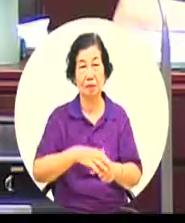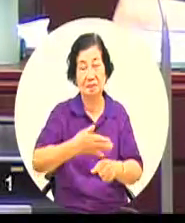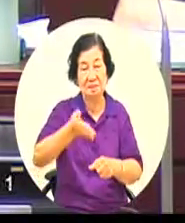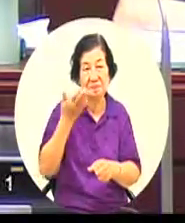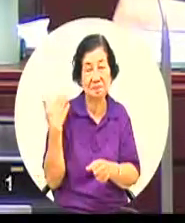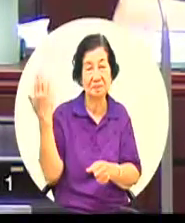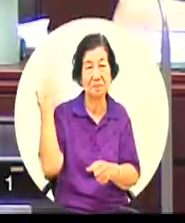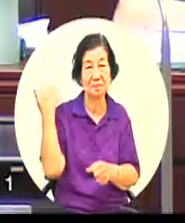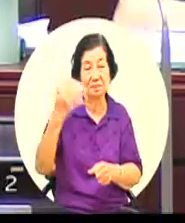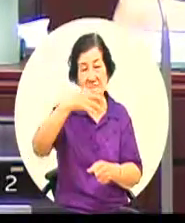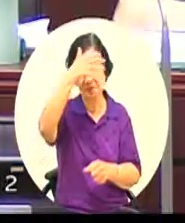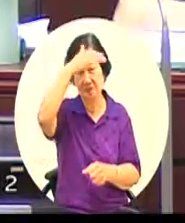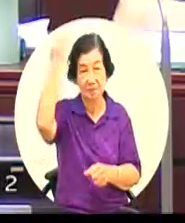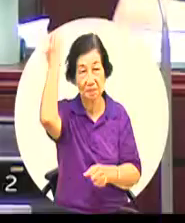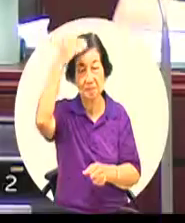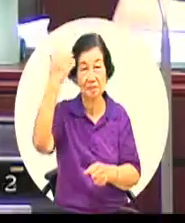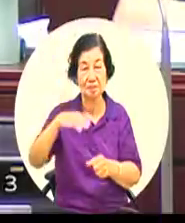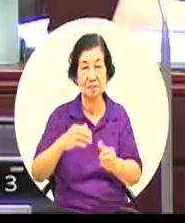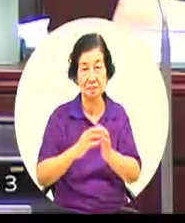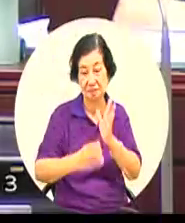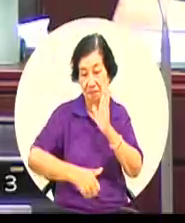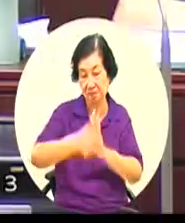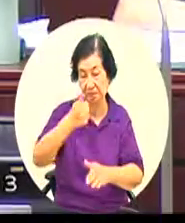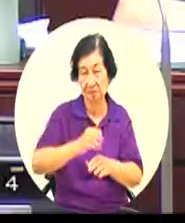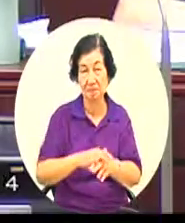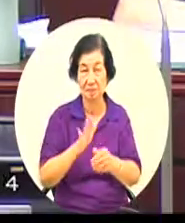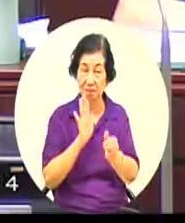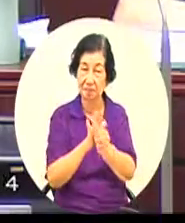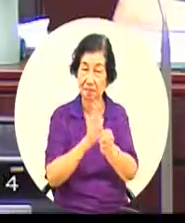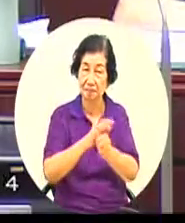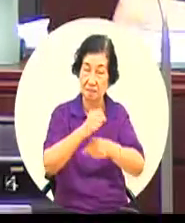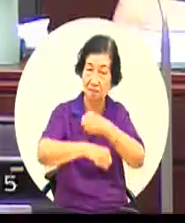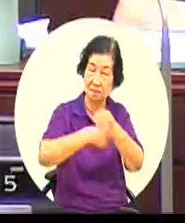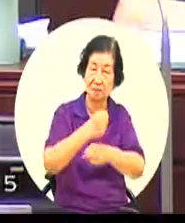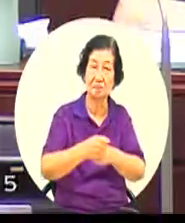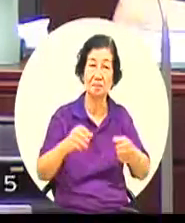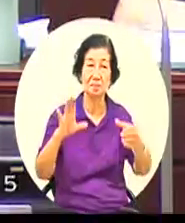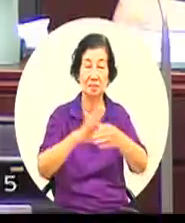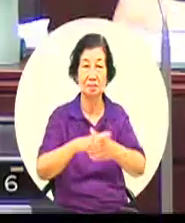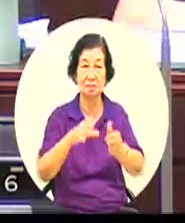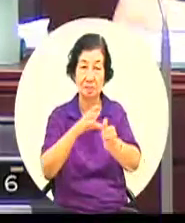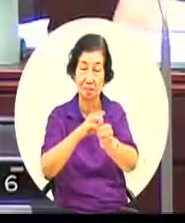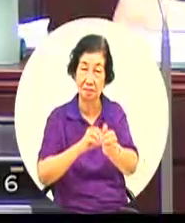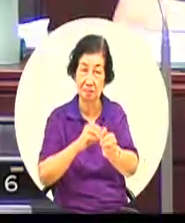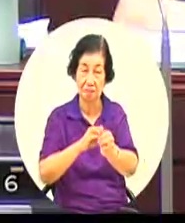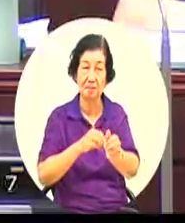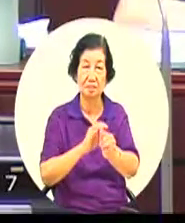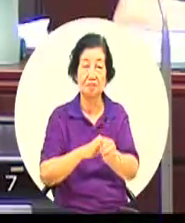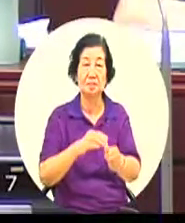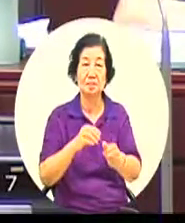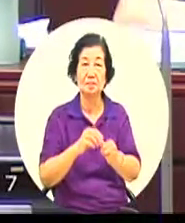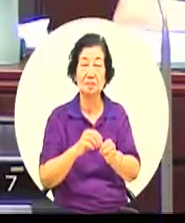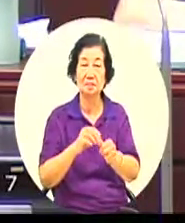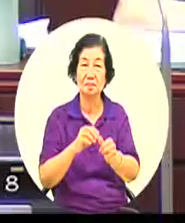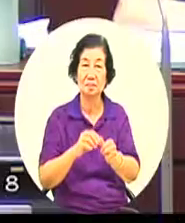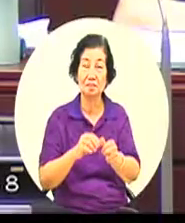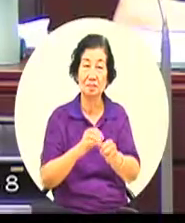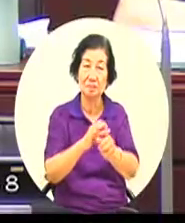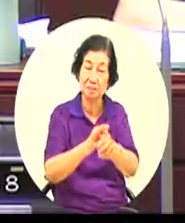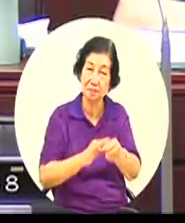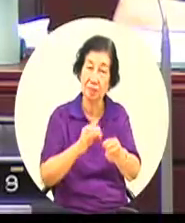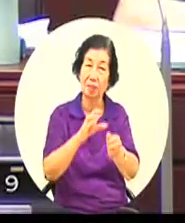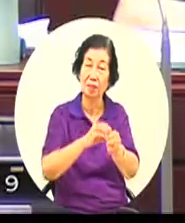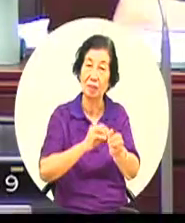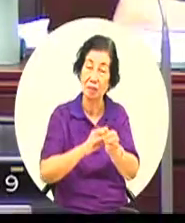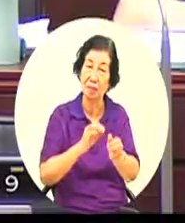动的是 DuckGo， 在之前其实还推动了一个微学习，所以教育局有一个微学习的平台，有个 DuckGo 的平台，